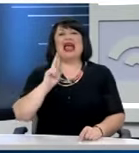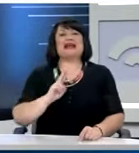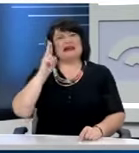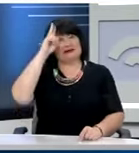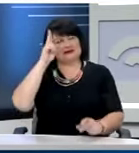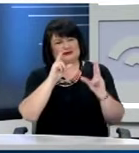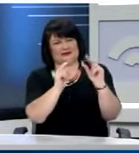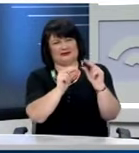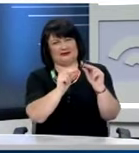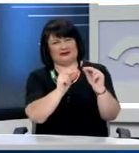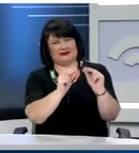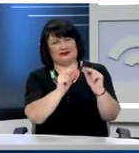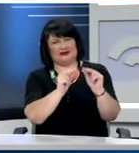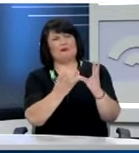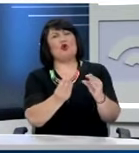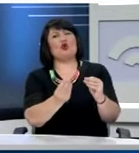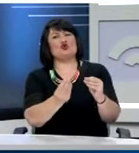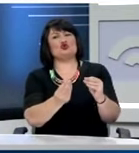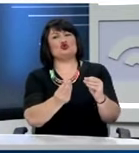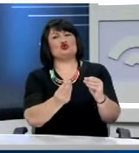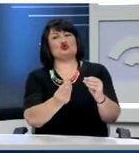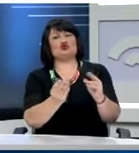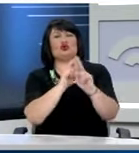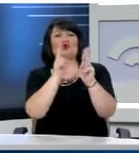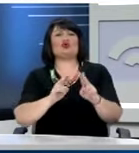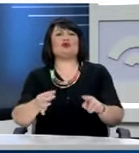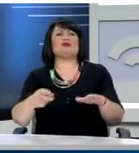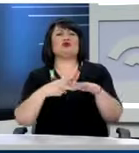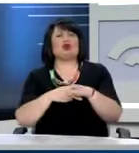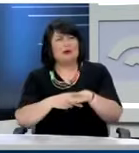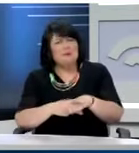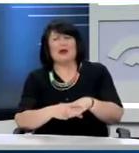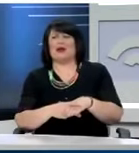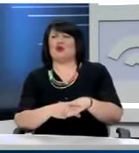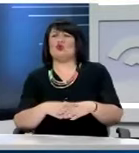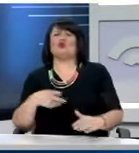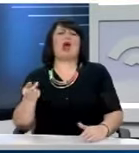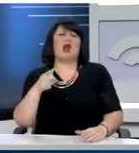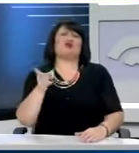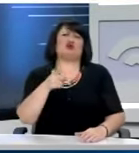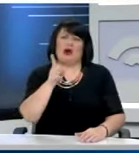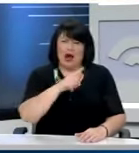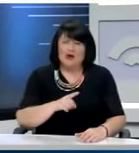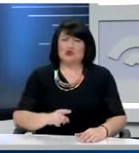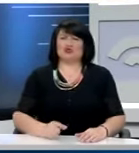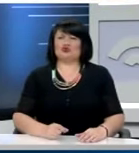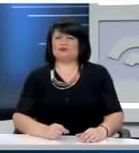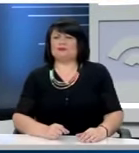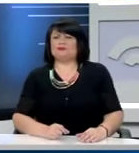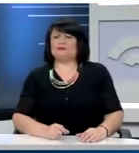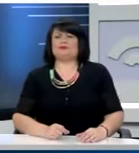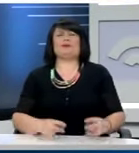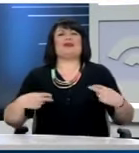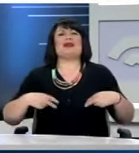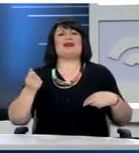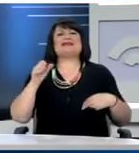σας, και πολλούς εξ αυτών, του Διεθνούς Νομισματικού Ταμείου, αλλά και συναδέλφων σας, κύριε Σταϊκούρα,